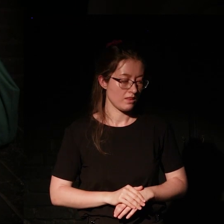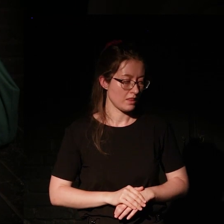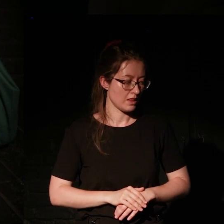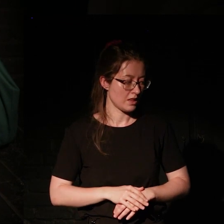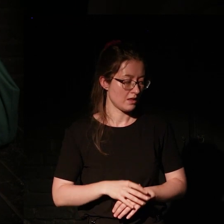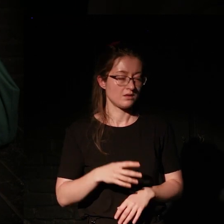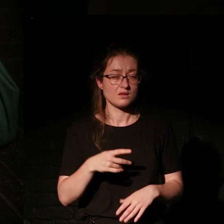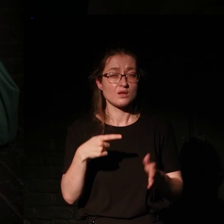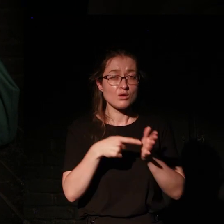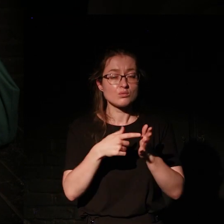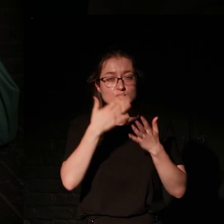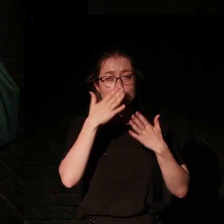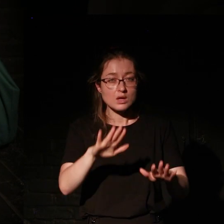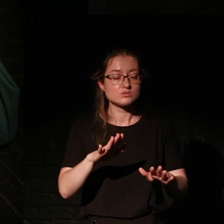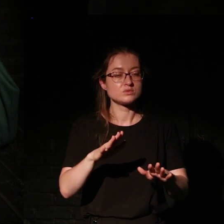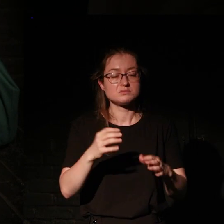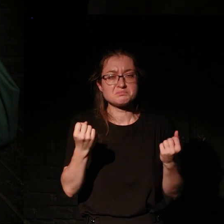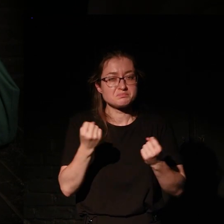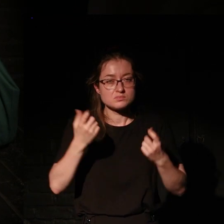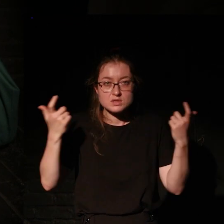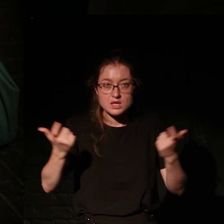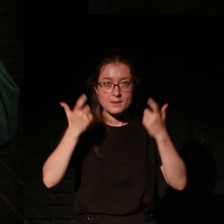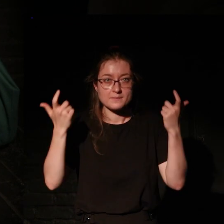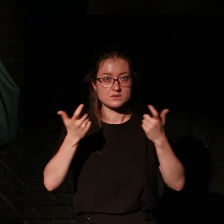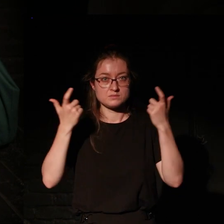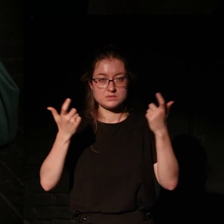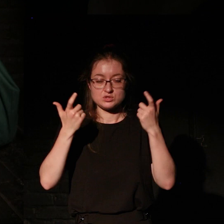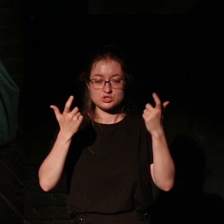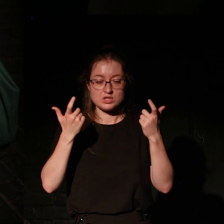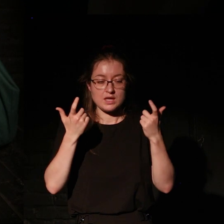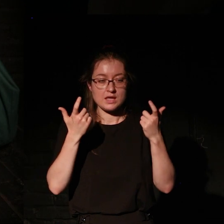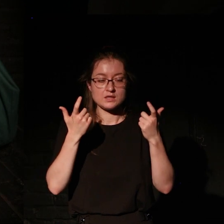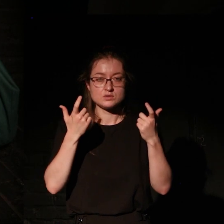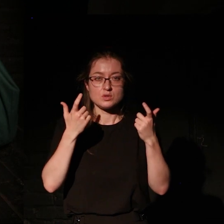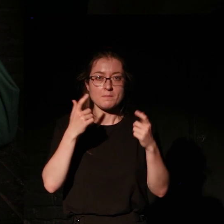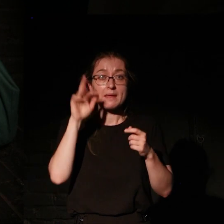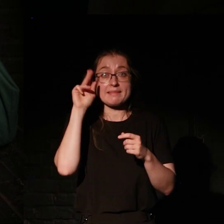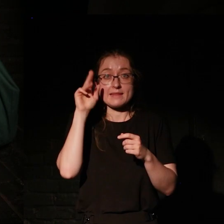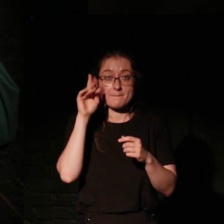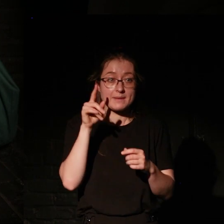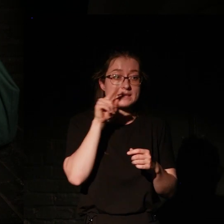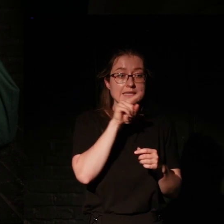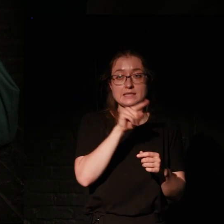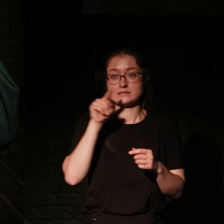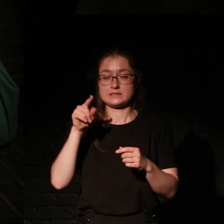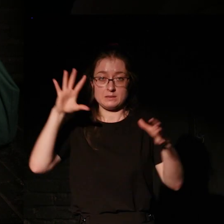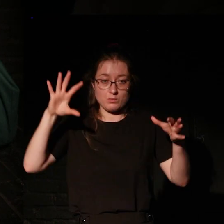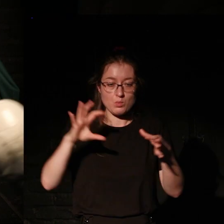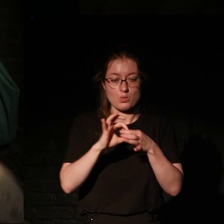jak niebezpieczne jest wiązanie jednej interpretacji Biblii, opierając